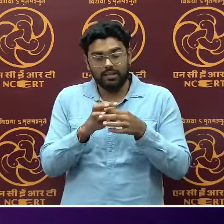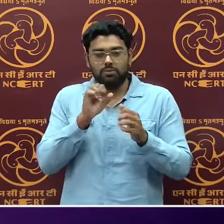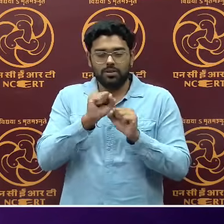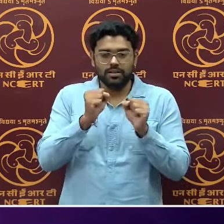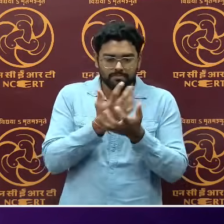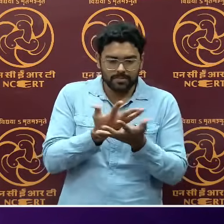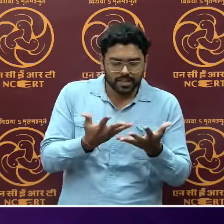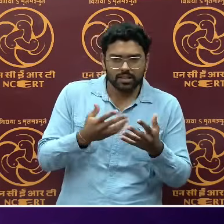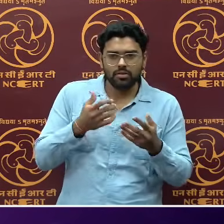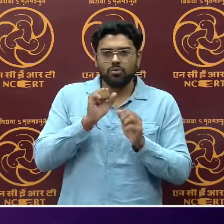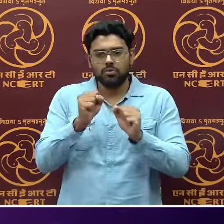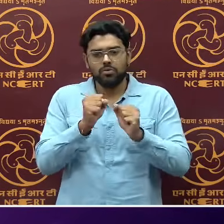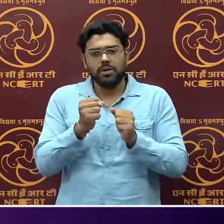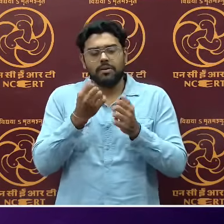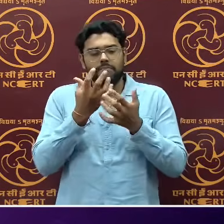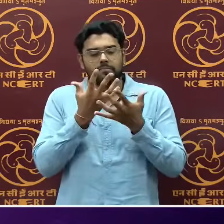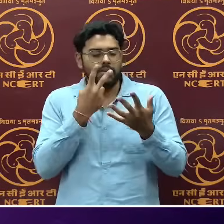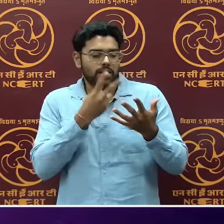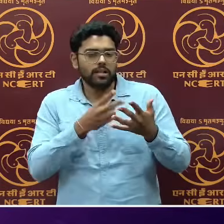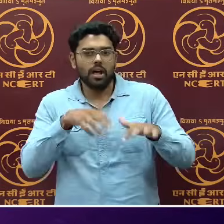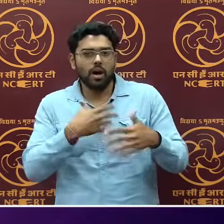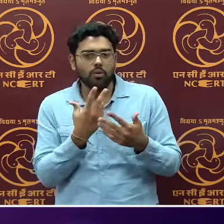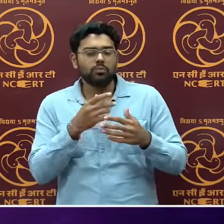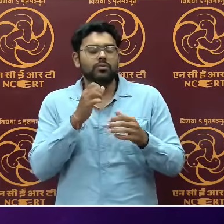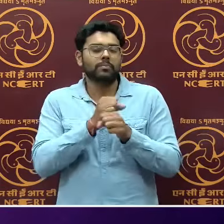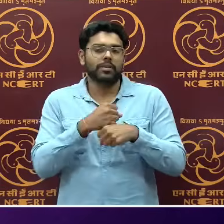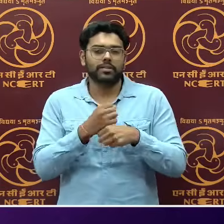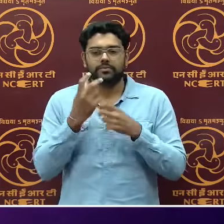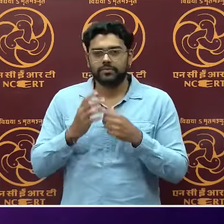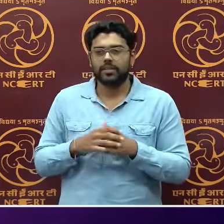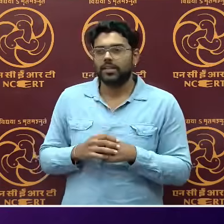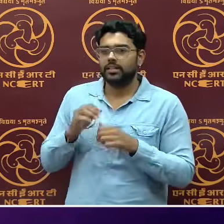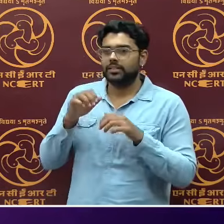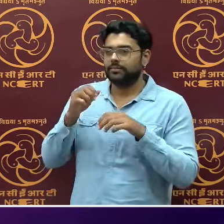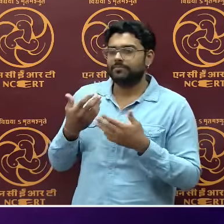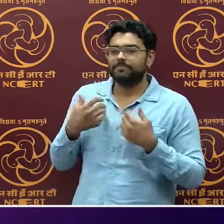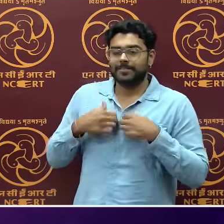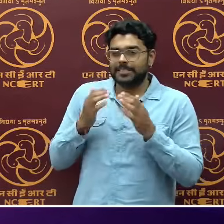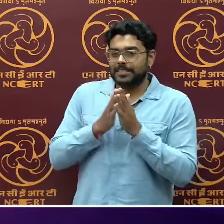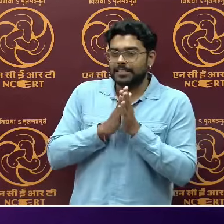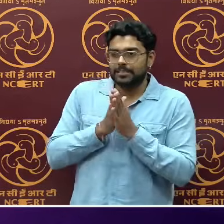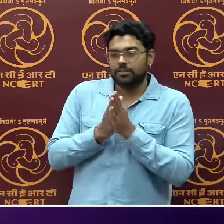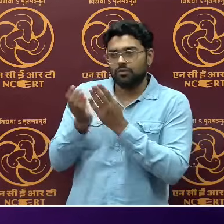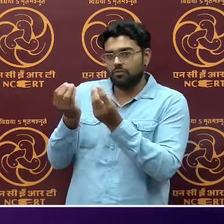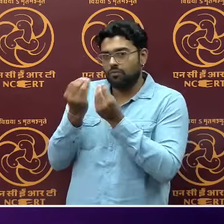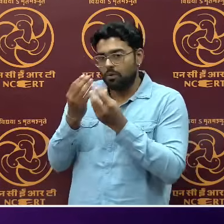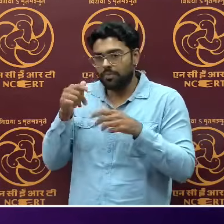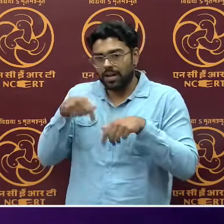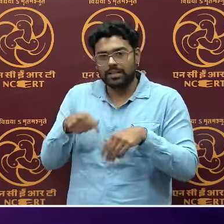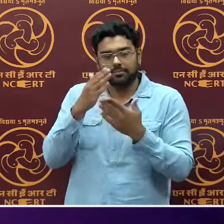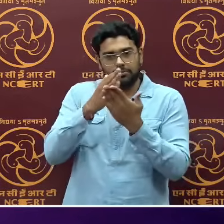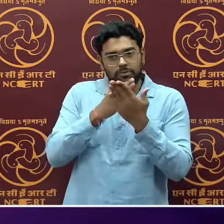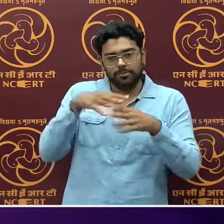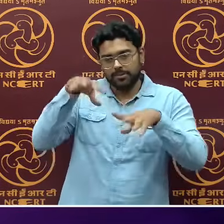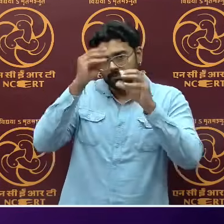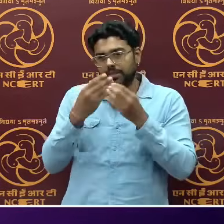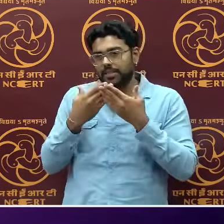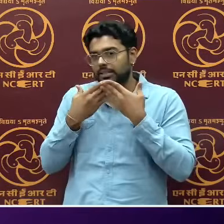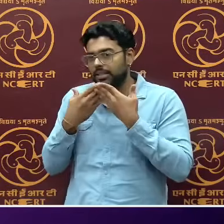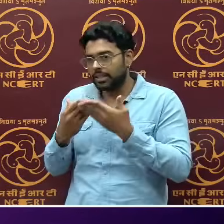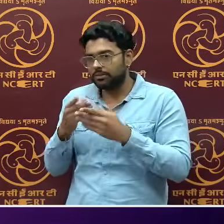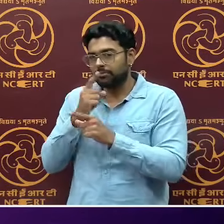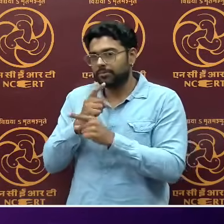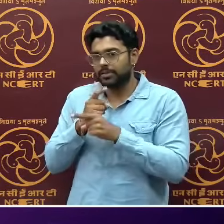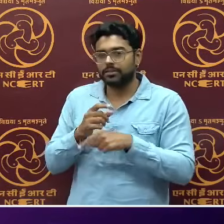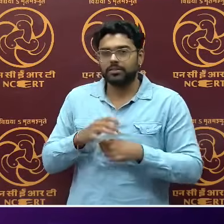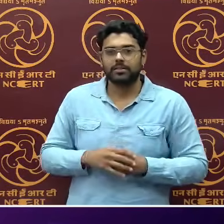composition, based on their states, how are they formed. Wow, that's a really interesting information we get in this session. For that, thank you so much, ma'am.